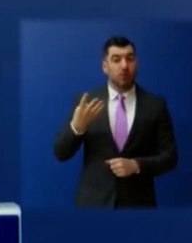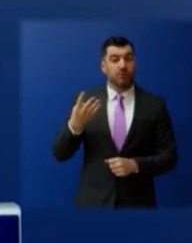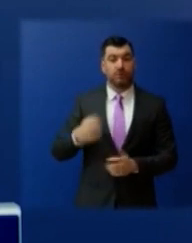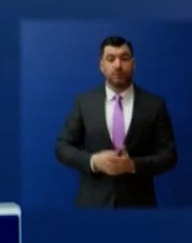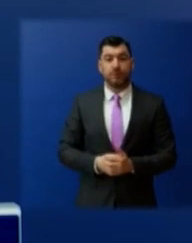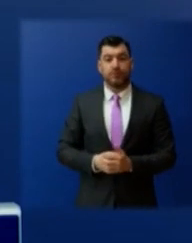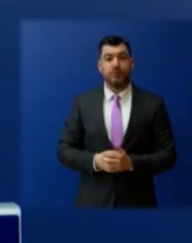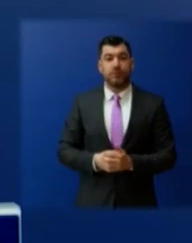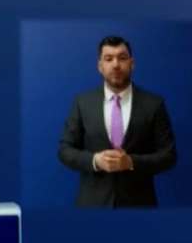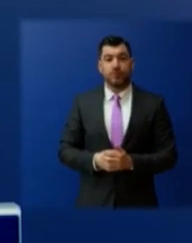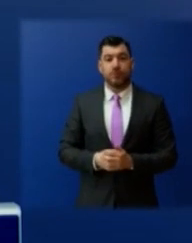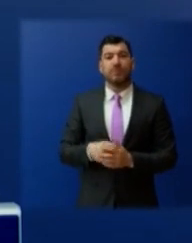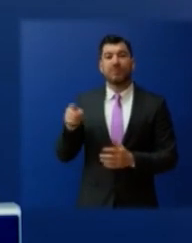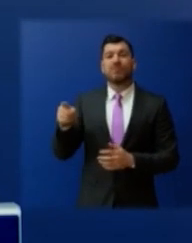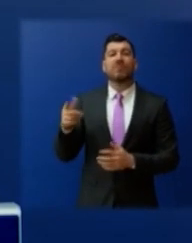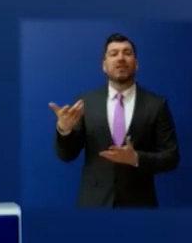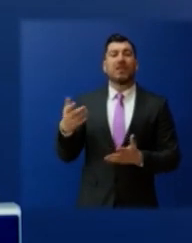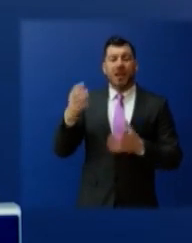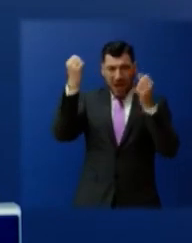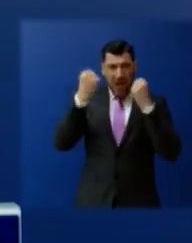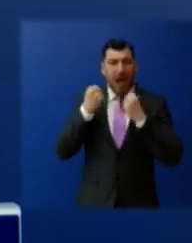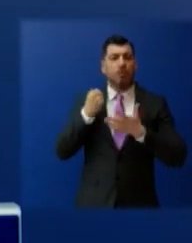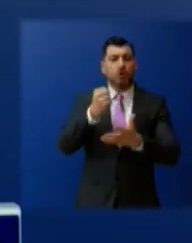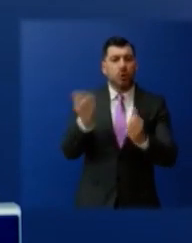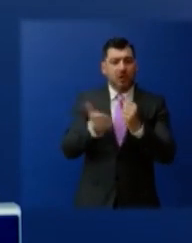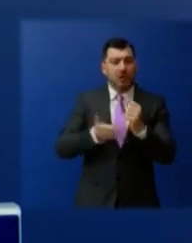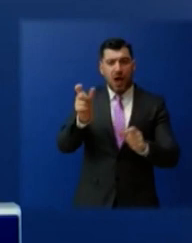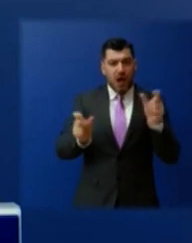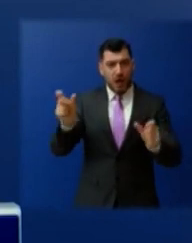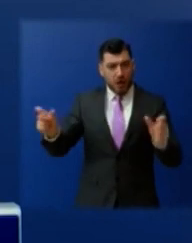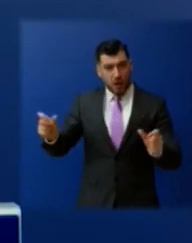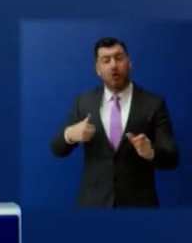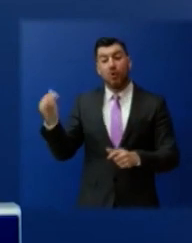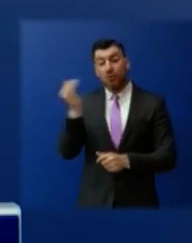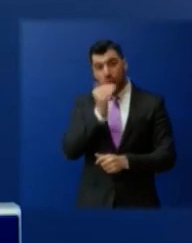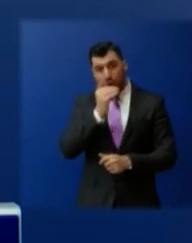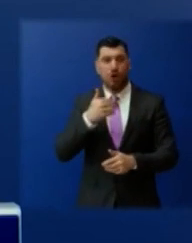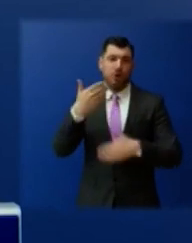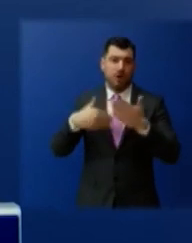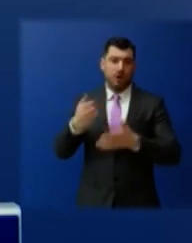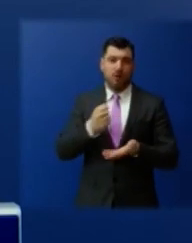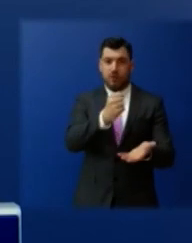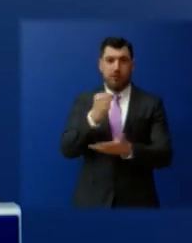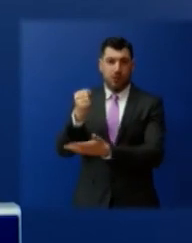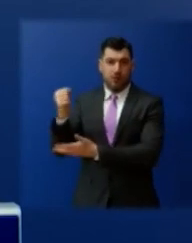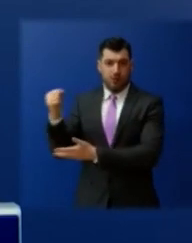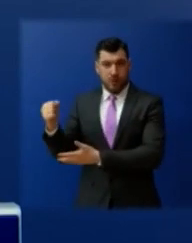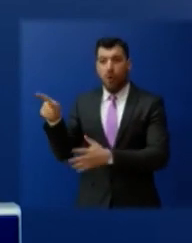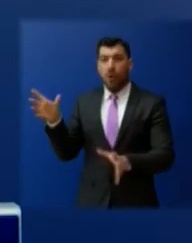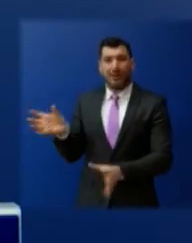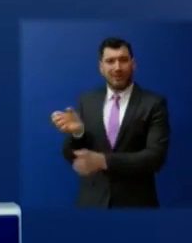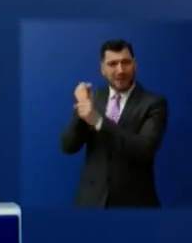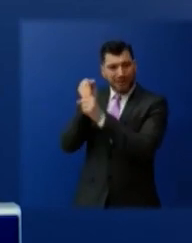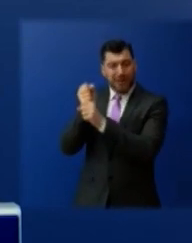επιτάχυνση στην καταβολή των εκκρεμών αγροτικών αποζημιώσεων. Επιταχύνεται από το Υπουργείο Αγροτικής Ανάπτυξης και Τροφίμων η καταβολή των εκκρεμών